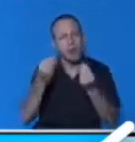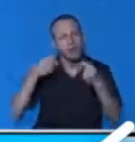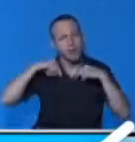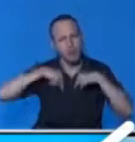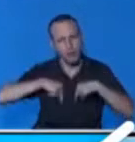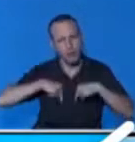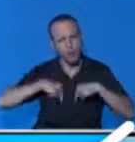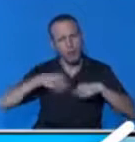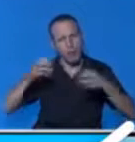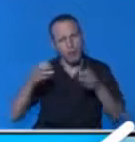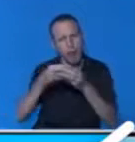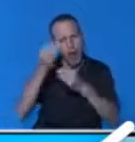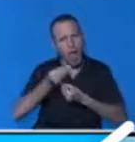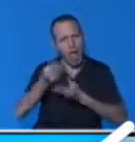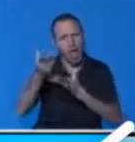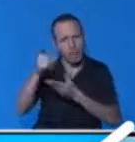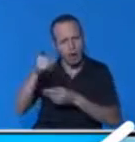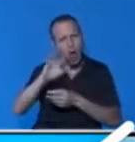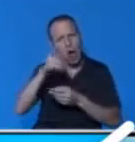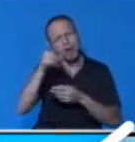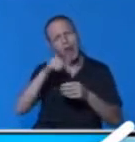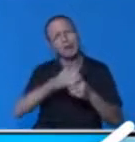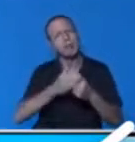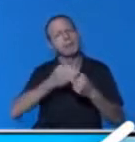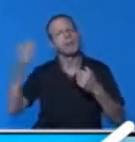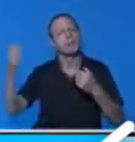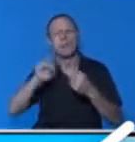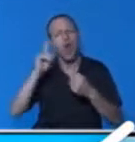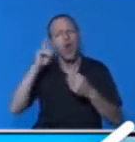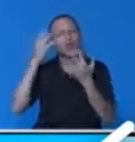העביר דרכך, או שאת אאוטקאסט, לא סופרים אותך בכלל?